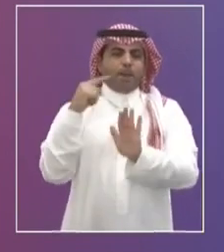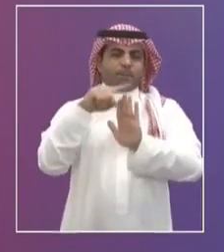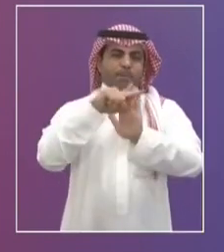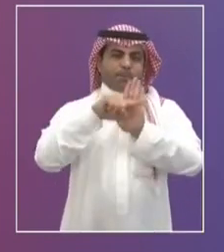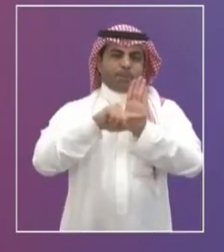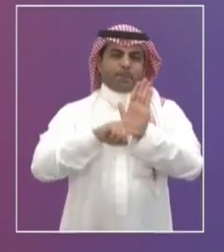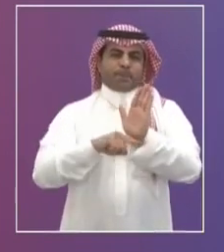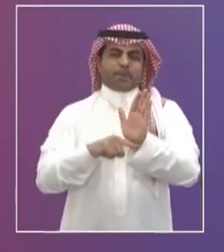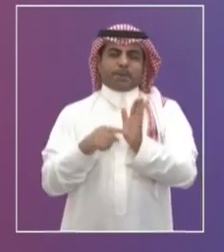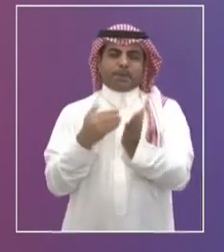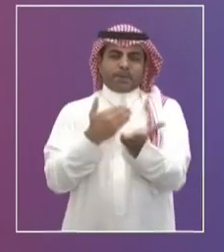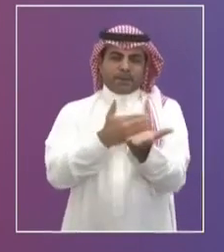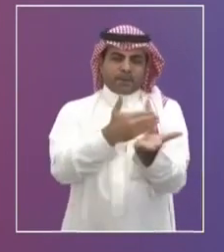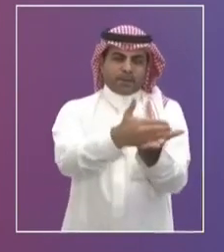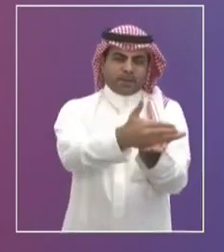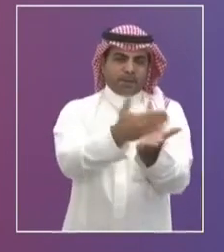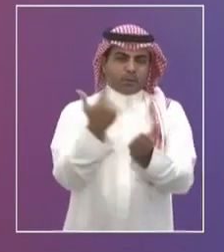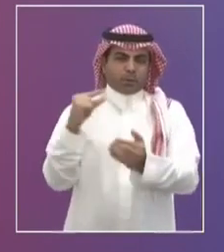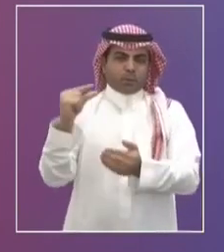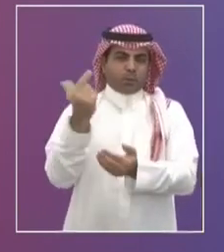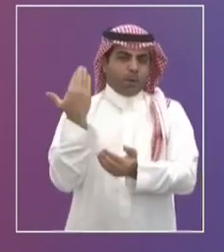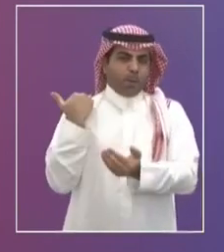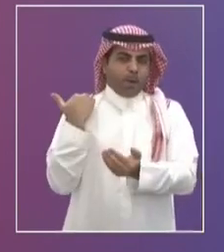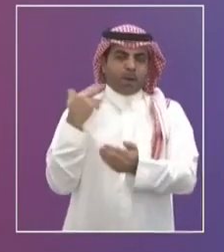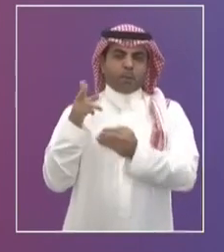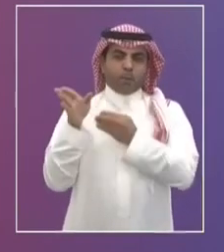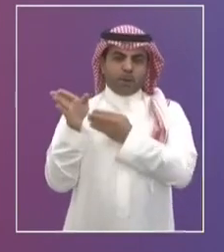بأوضاعه الصحية عند الخروج.